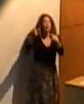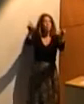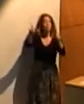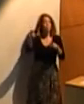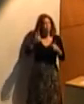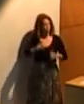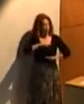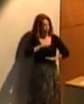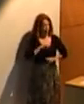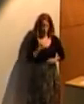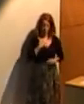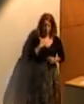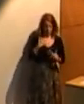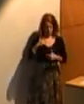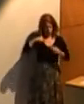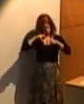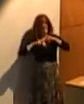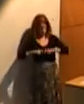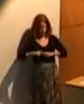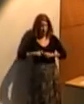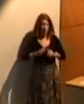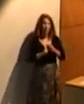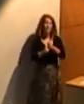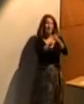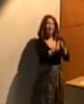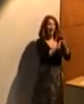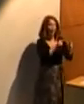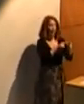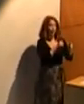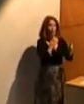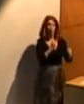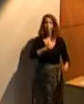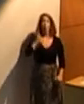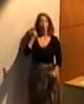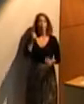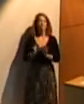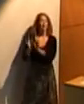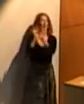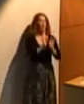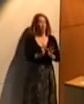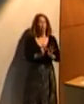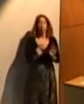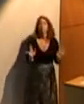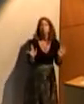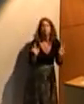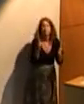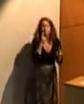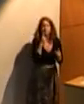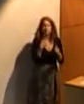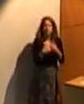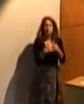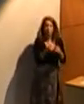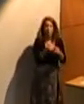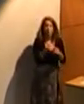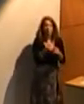rations envers moi-même la fraternité n'est pas je suis pas auto fraternelle a pas tellement de sens la fraternité